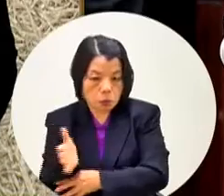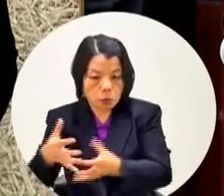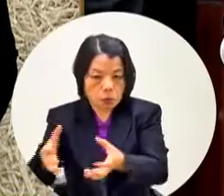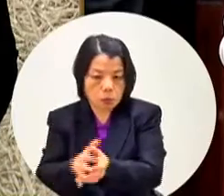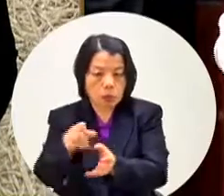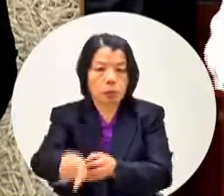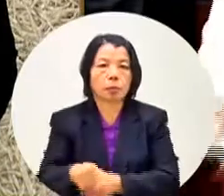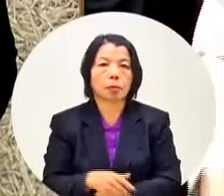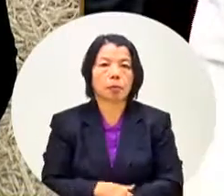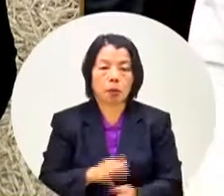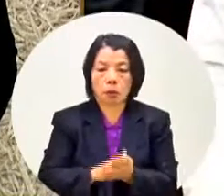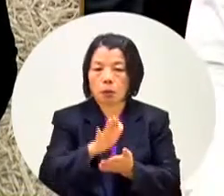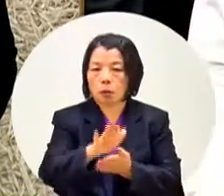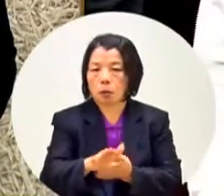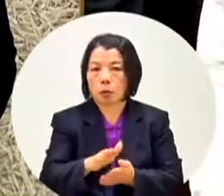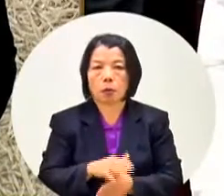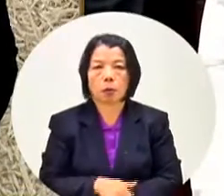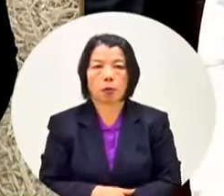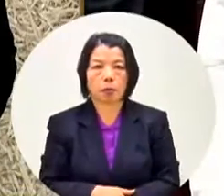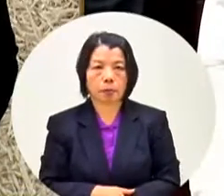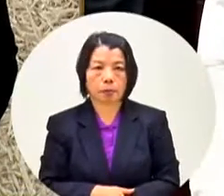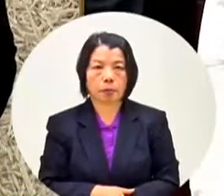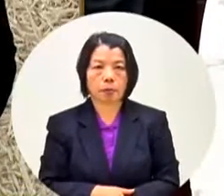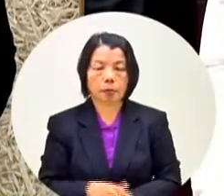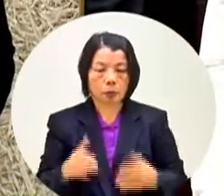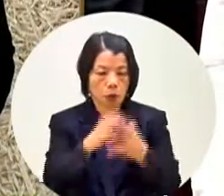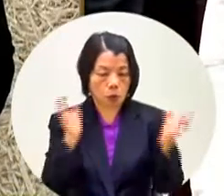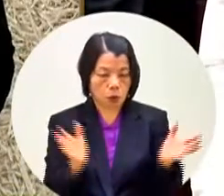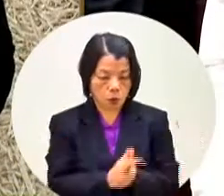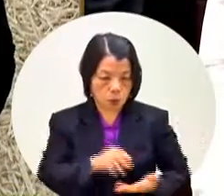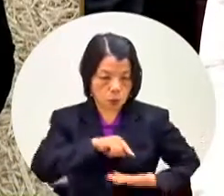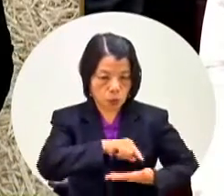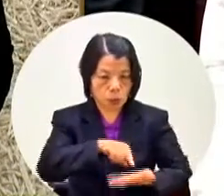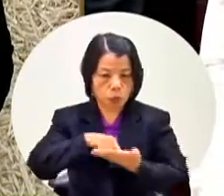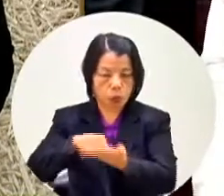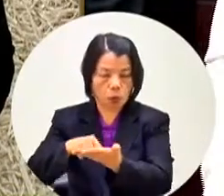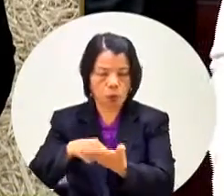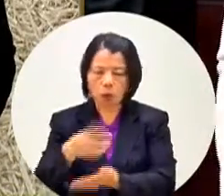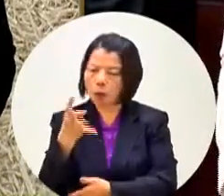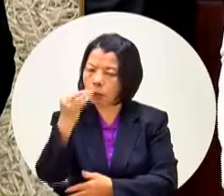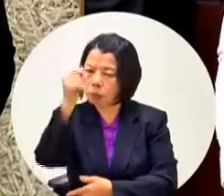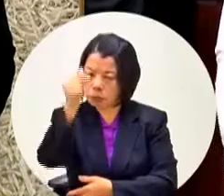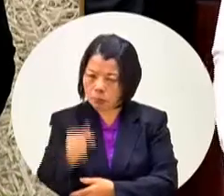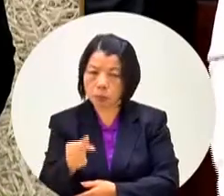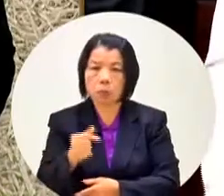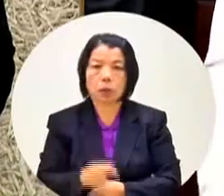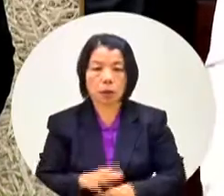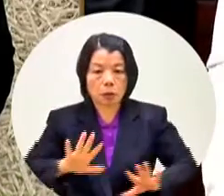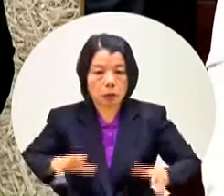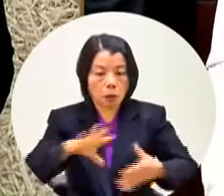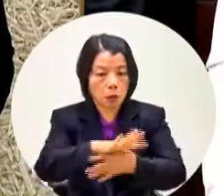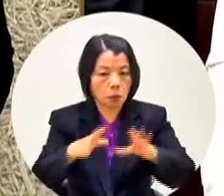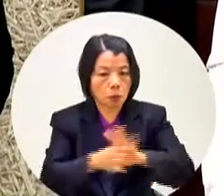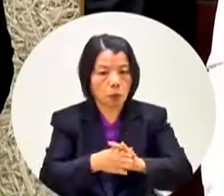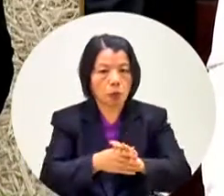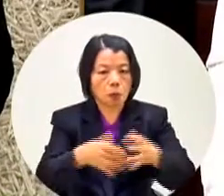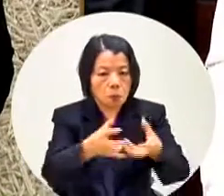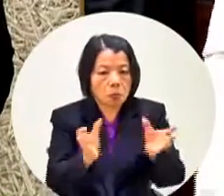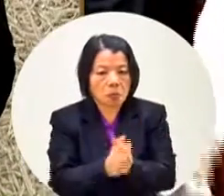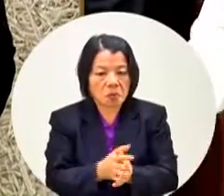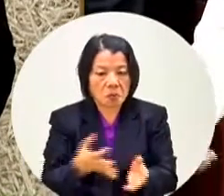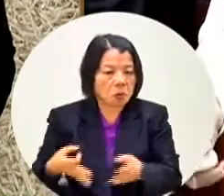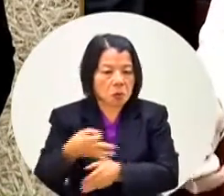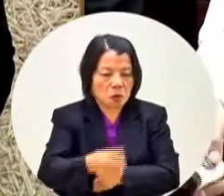目前应该是会再给我们500万去做一个规划设计。那这个目前是在审查，可是这个已经是文化